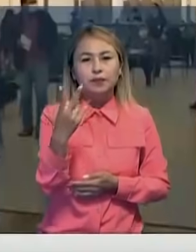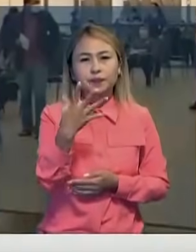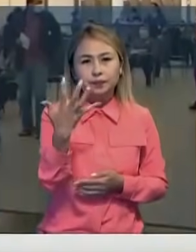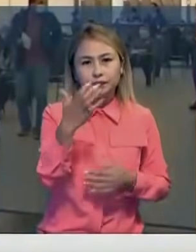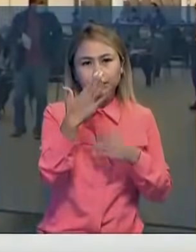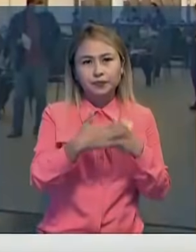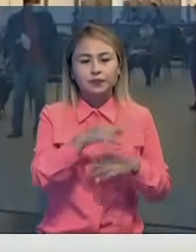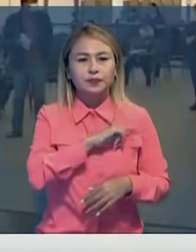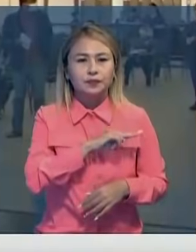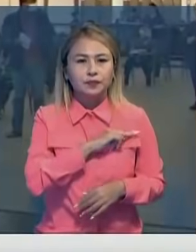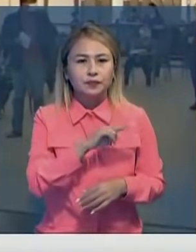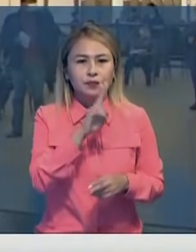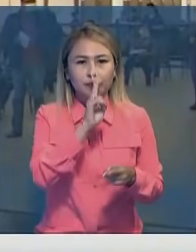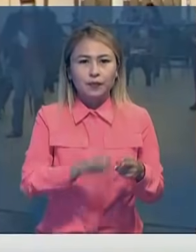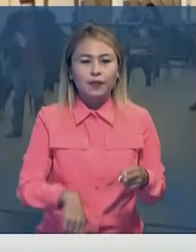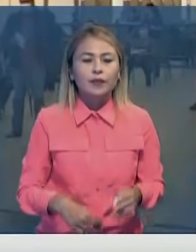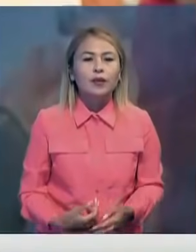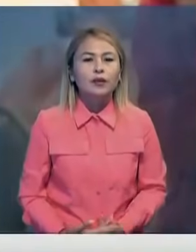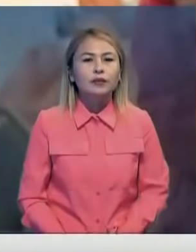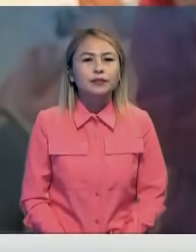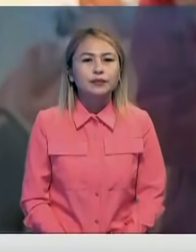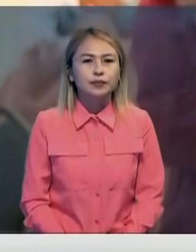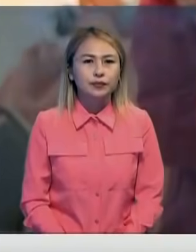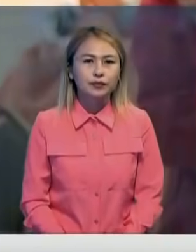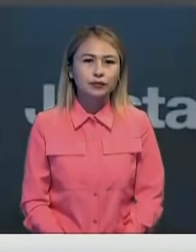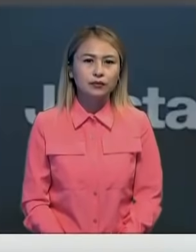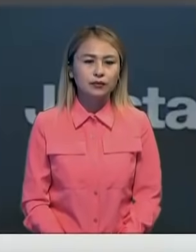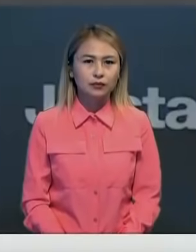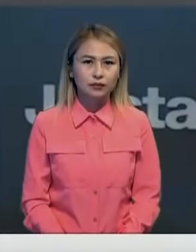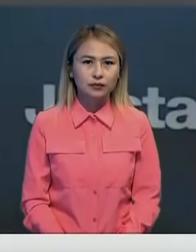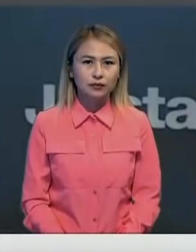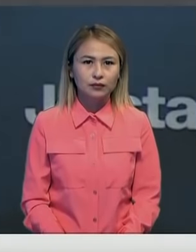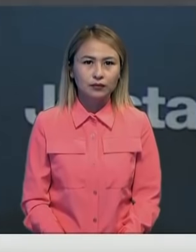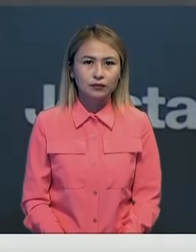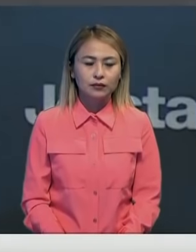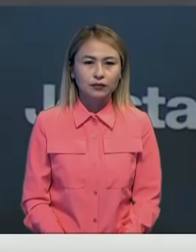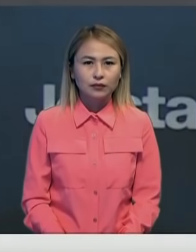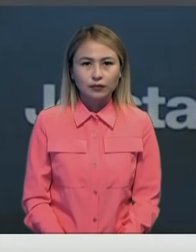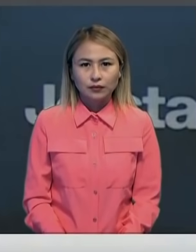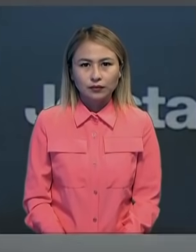2,5 мыңға жуық қызметкері жұмыссыз қалған.